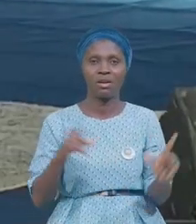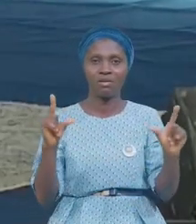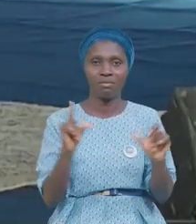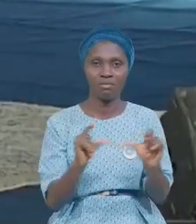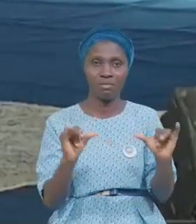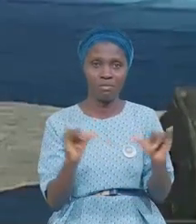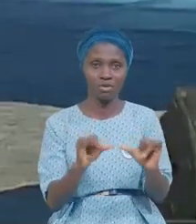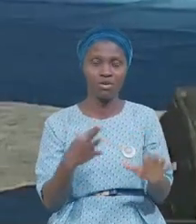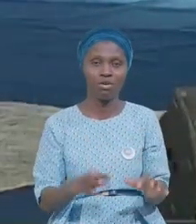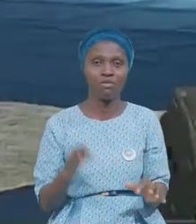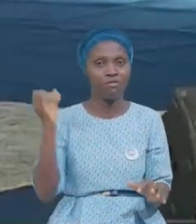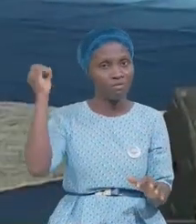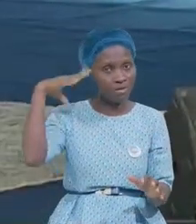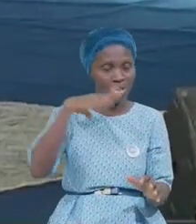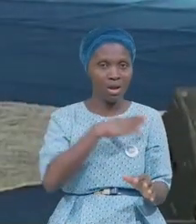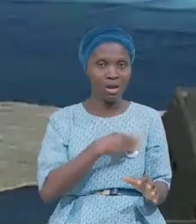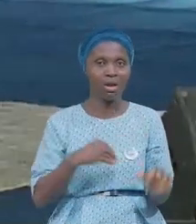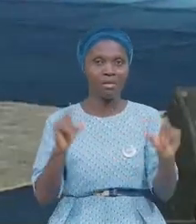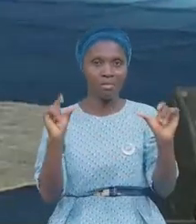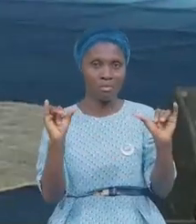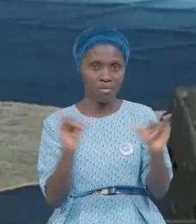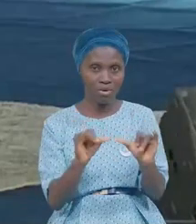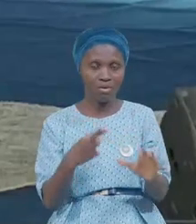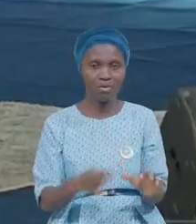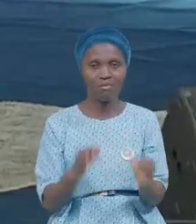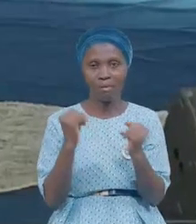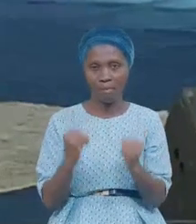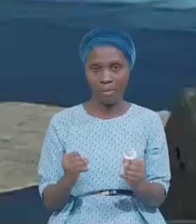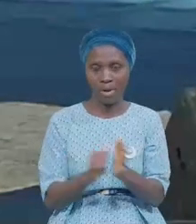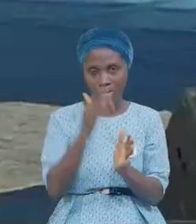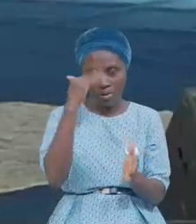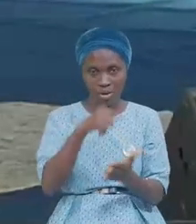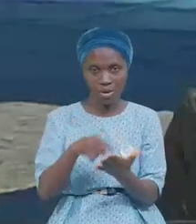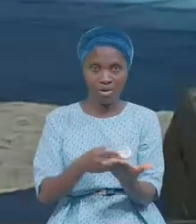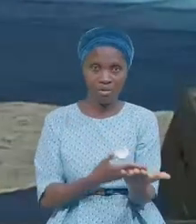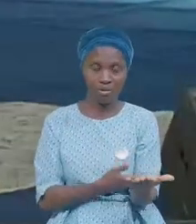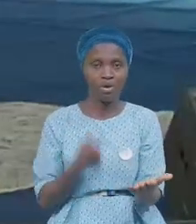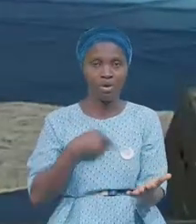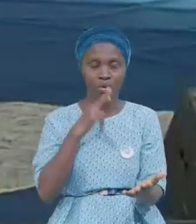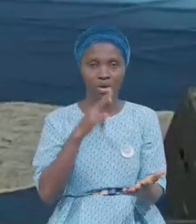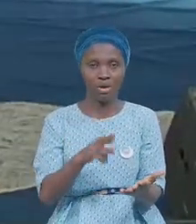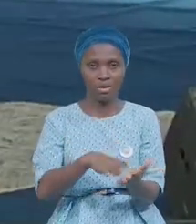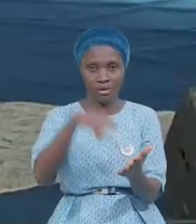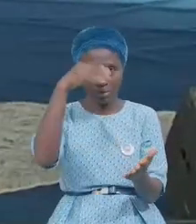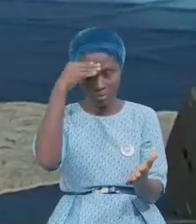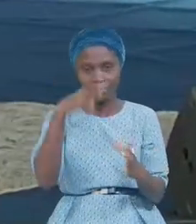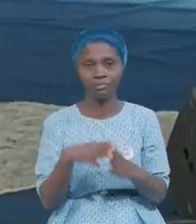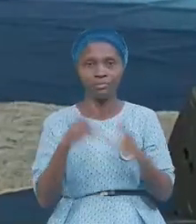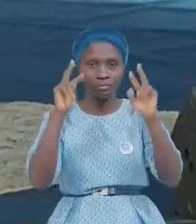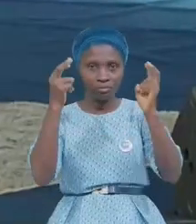la mesure de la de puissance. C'est pourquoi ce matin, nous considérons le message